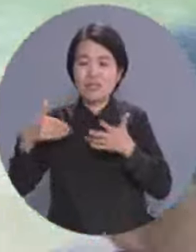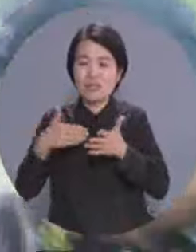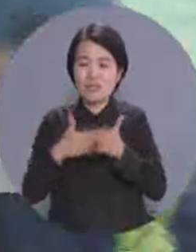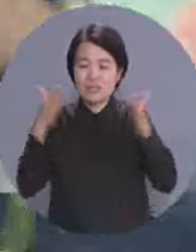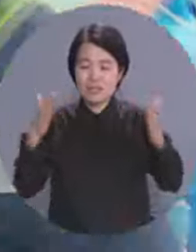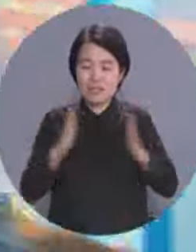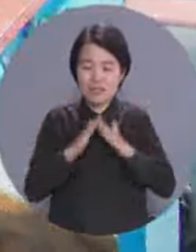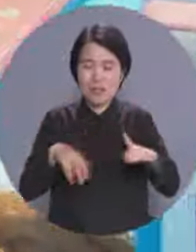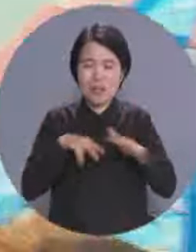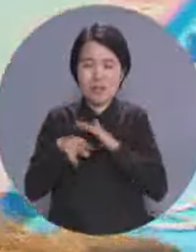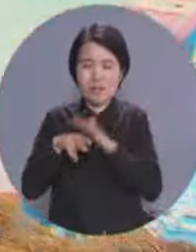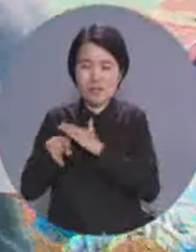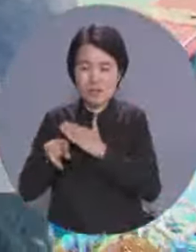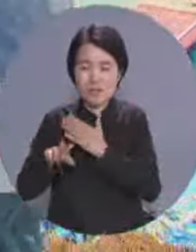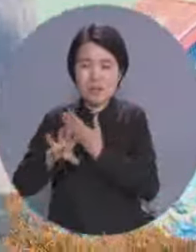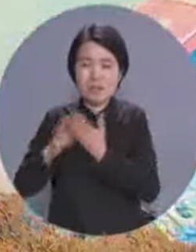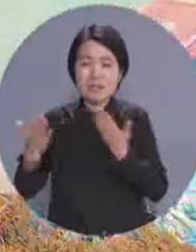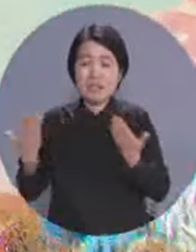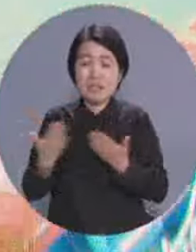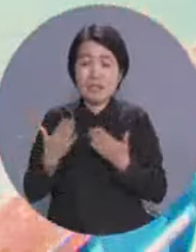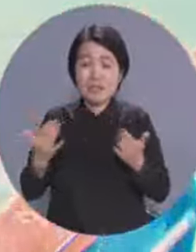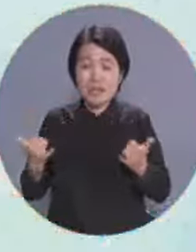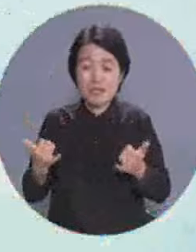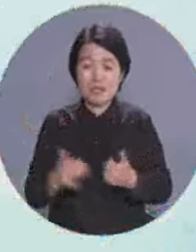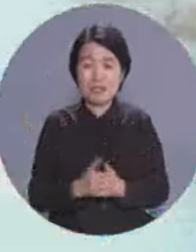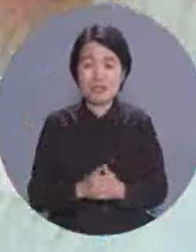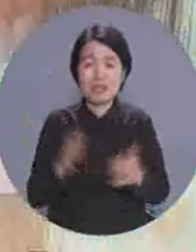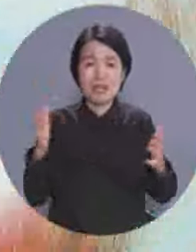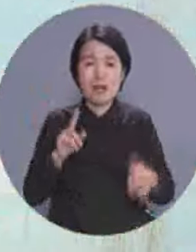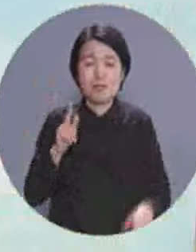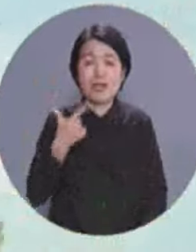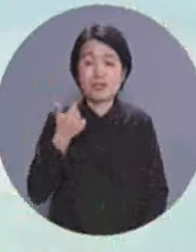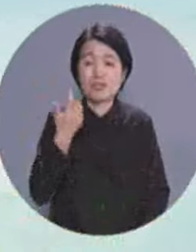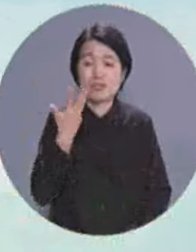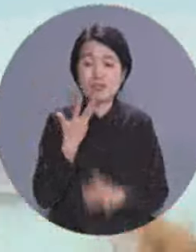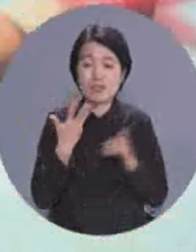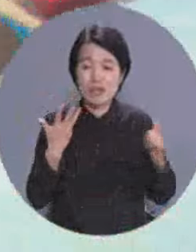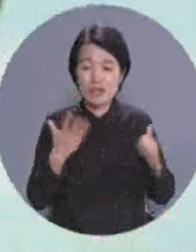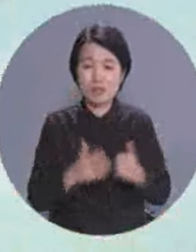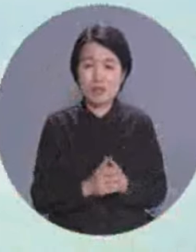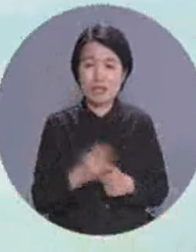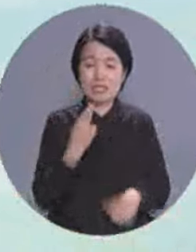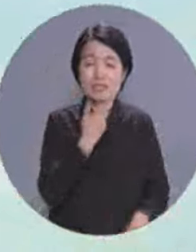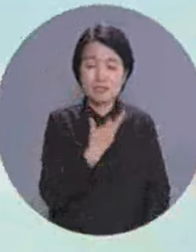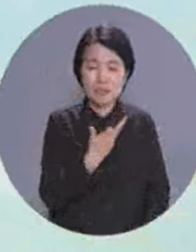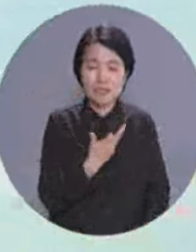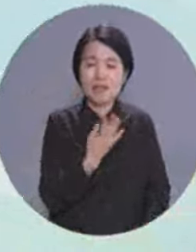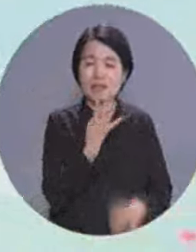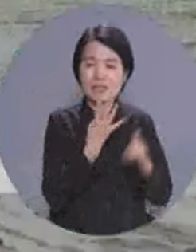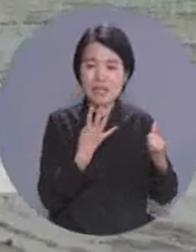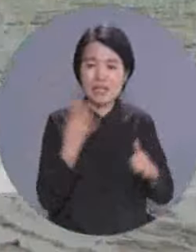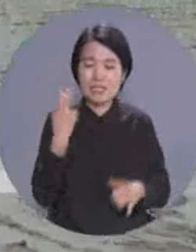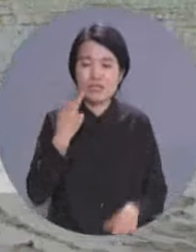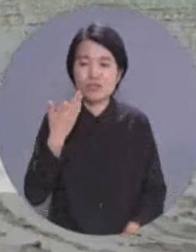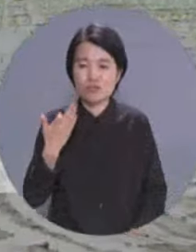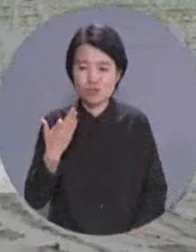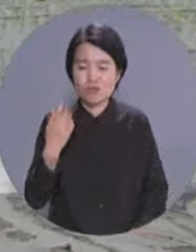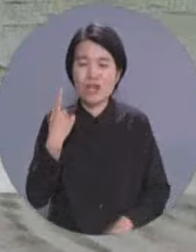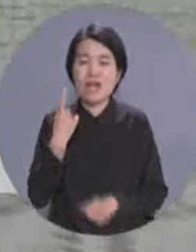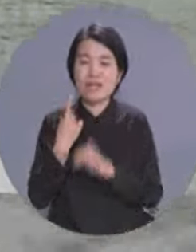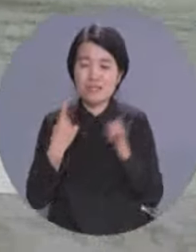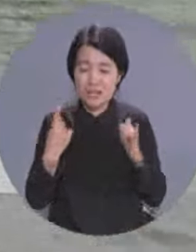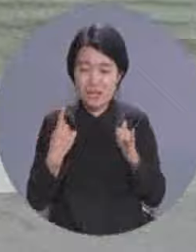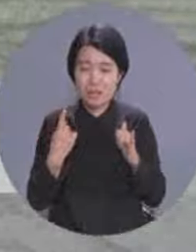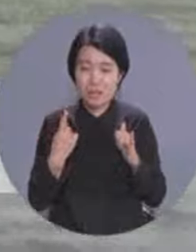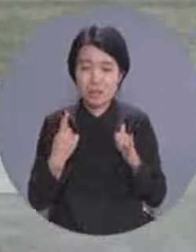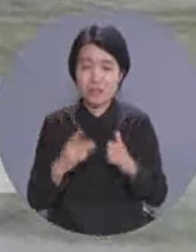전남에서 무단 이탈한 외국인 농촌 계절 근로자는 백신 8명으로 2018년에 네명 2019년 한 명에